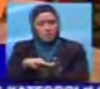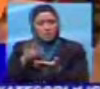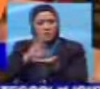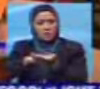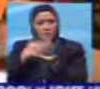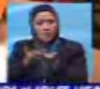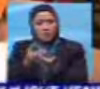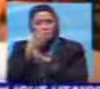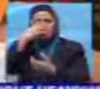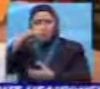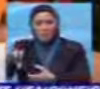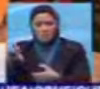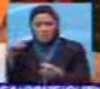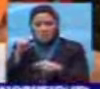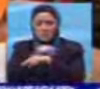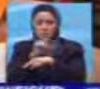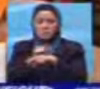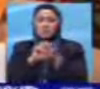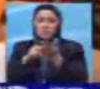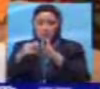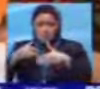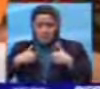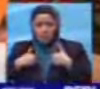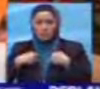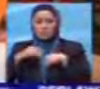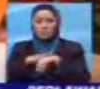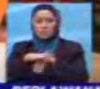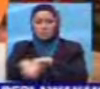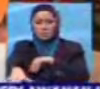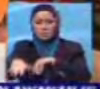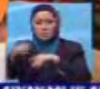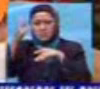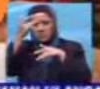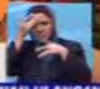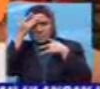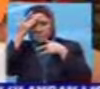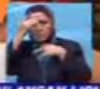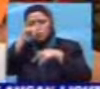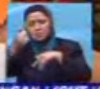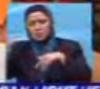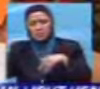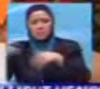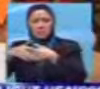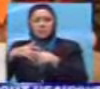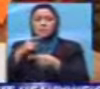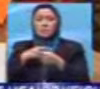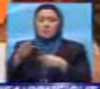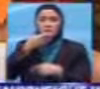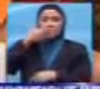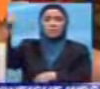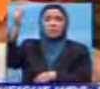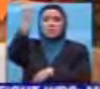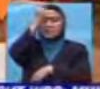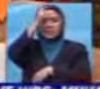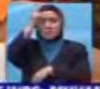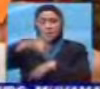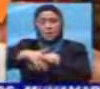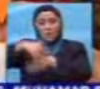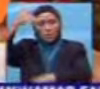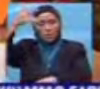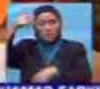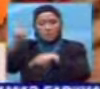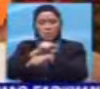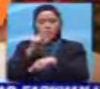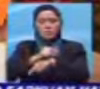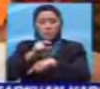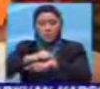yang ada kesan sampingan lah, mungkin dari sakit ke apa-apa kan. So lebih baik kerajaan awalkan penggunaan kotak ni